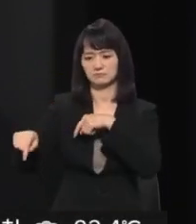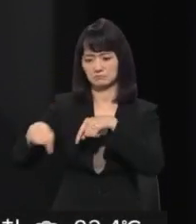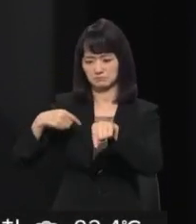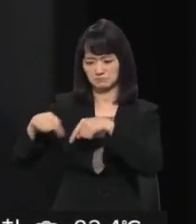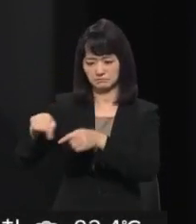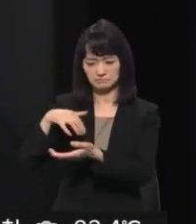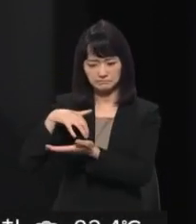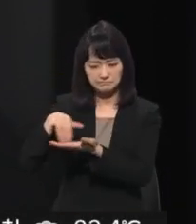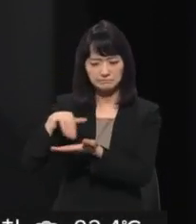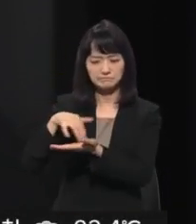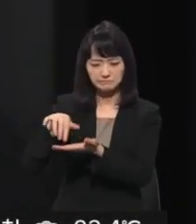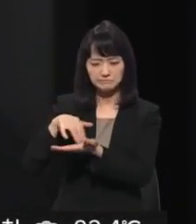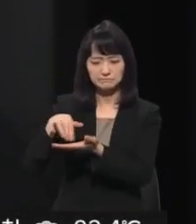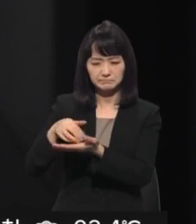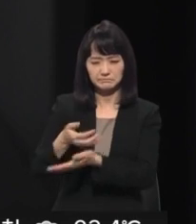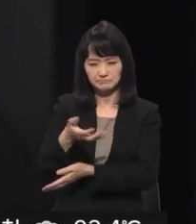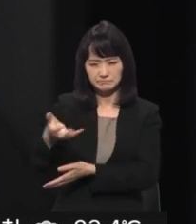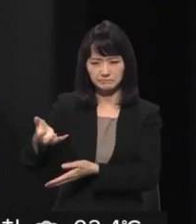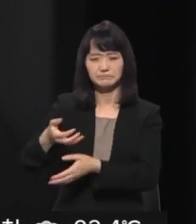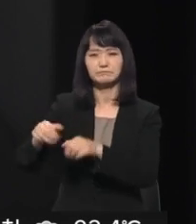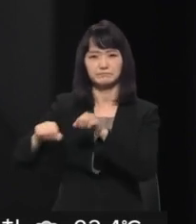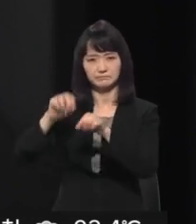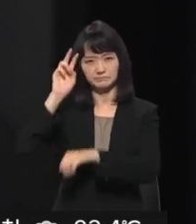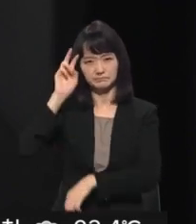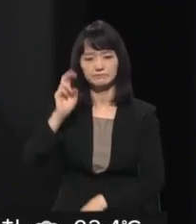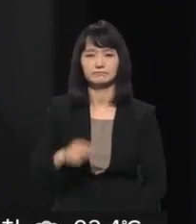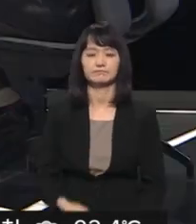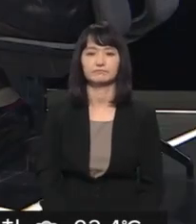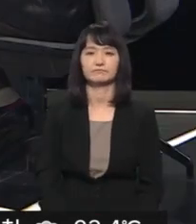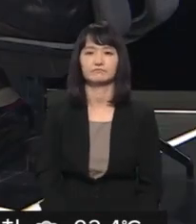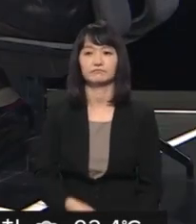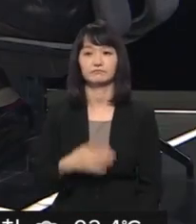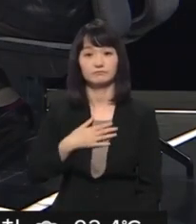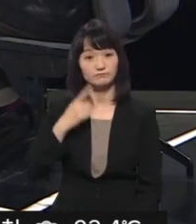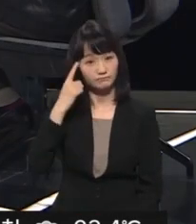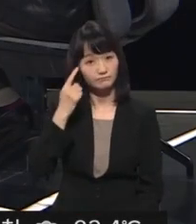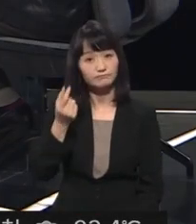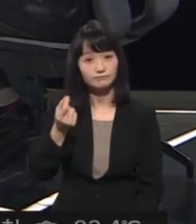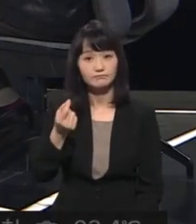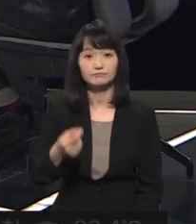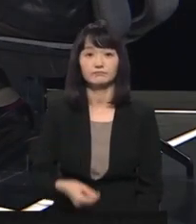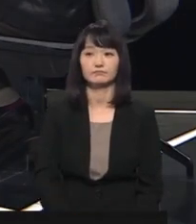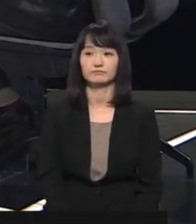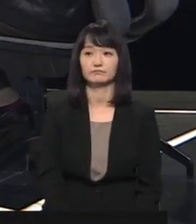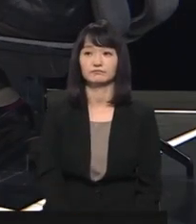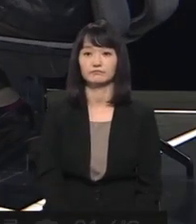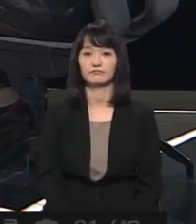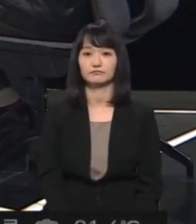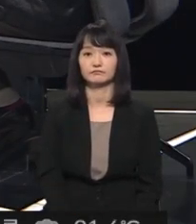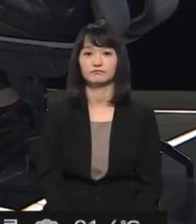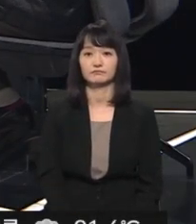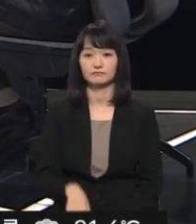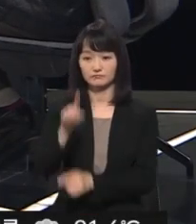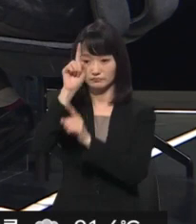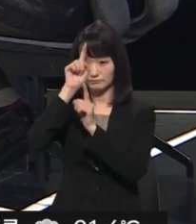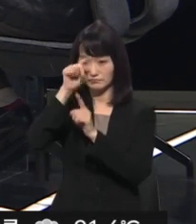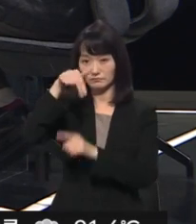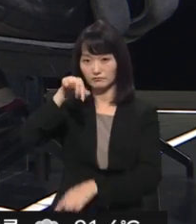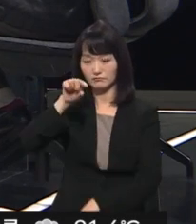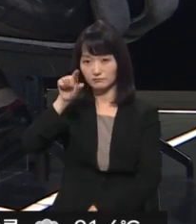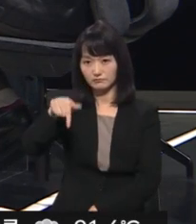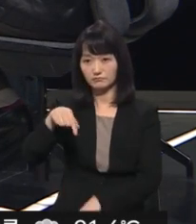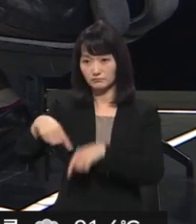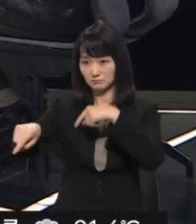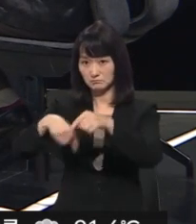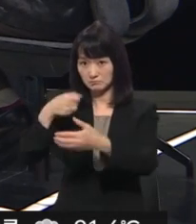계산을 하고 행보 라는 것 같습니다 예 저도 뭐 같은 생각인데 이게 지금 향상이 주적 대표가 뭔가 정치적 결단을 할